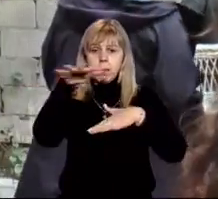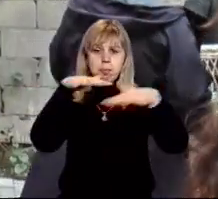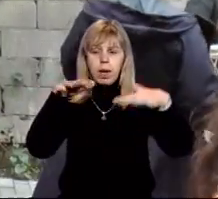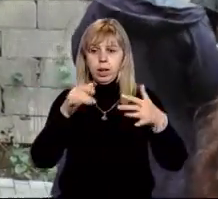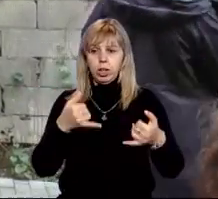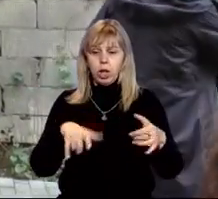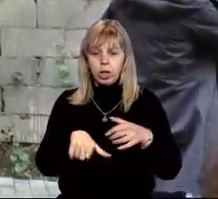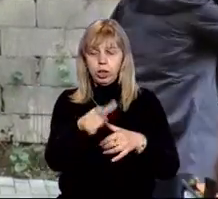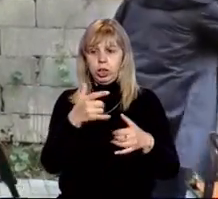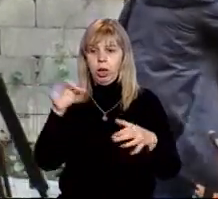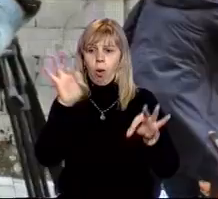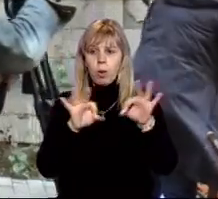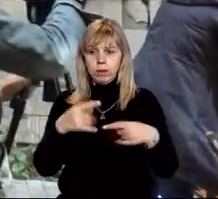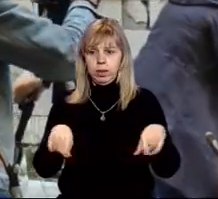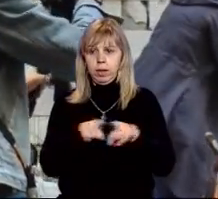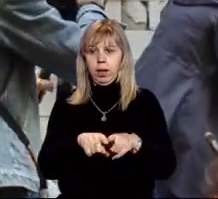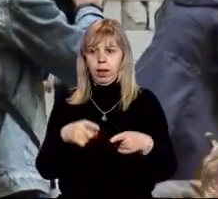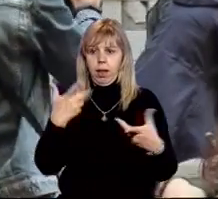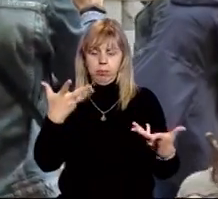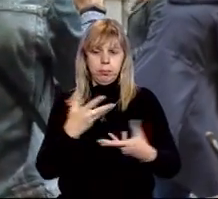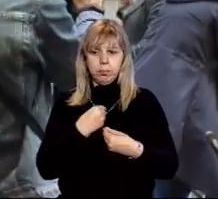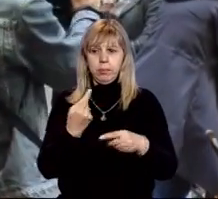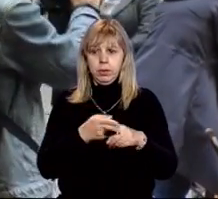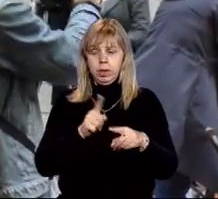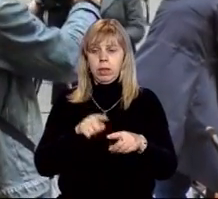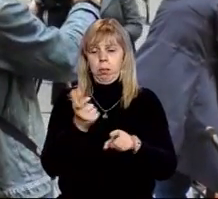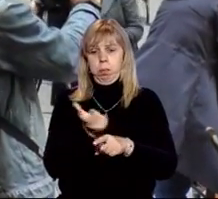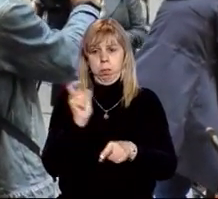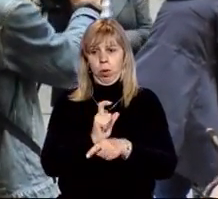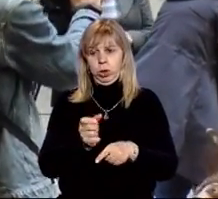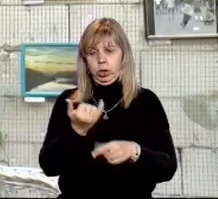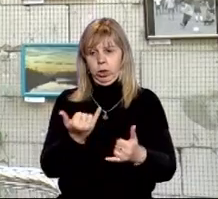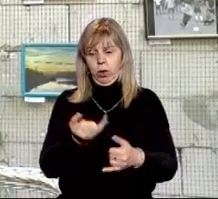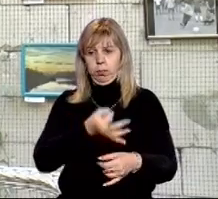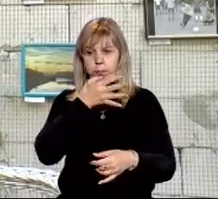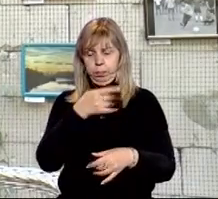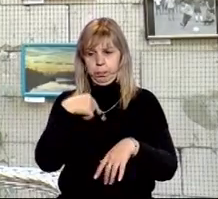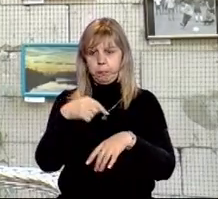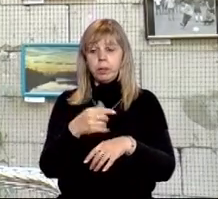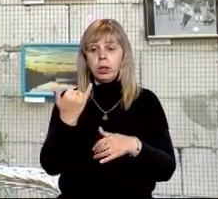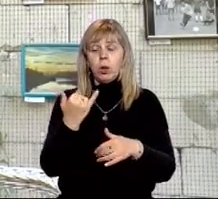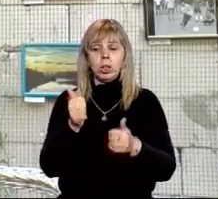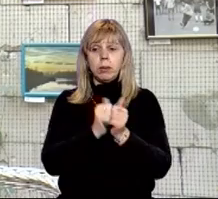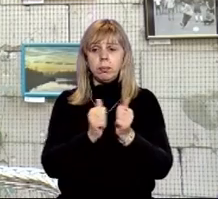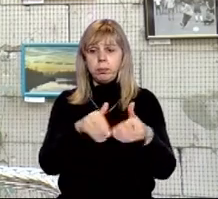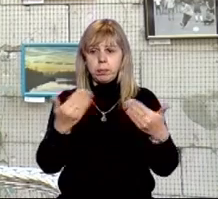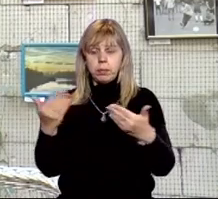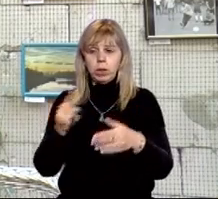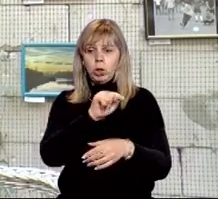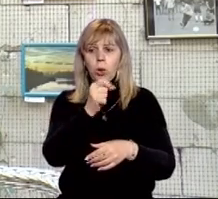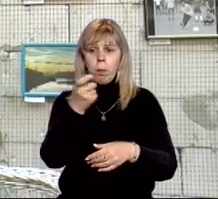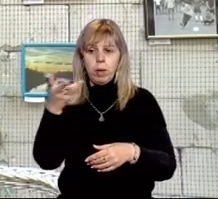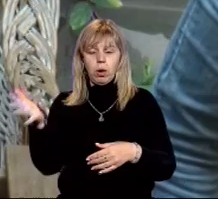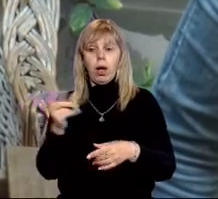річка, осінь така, глибина цієї світлини мені найбільше сьогодні імпонує. Кожна із представлених картин була пронумерована,